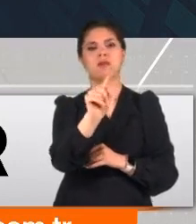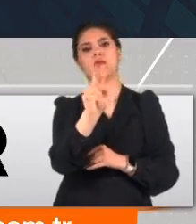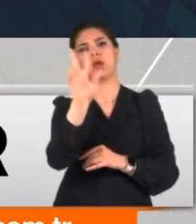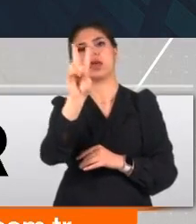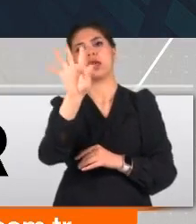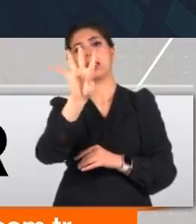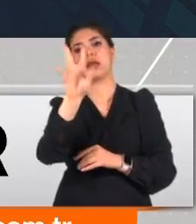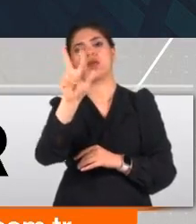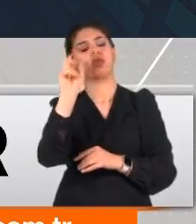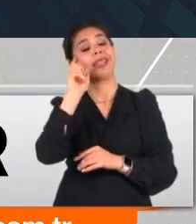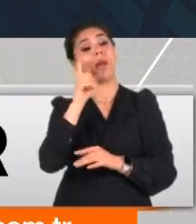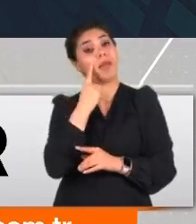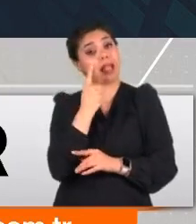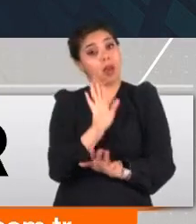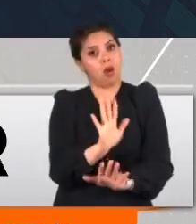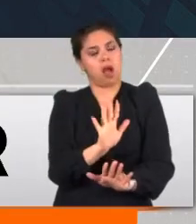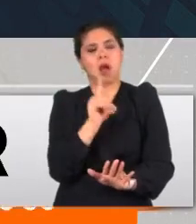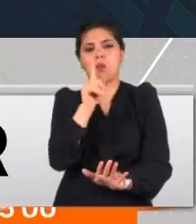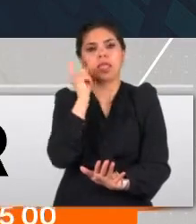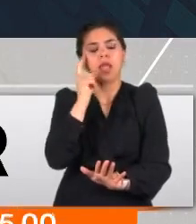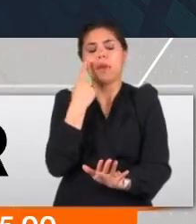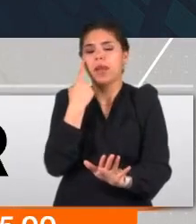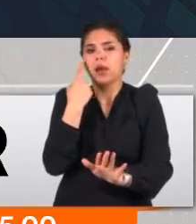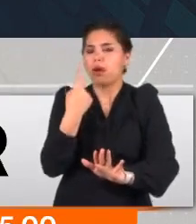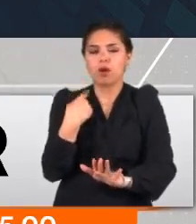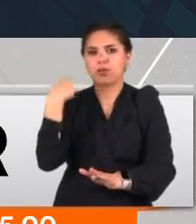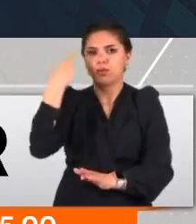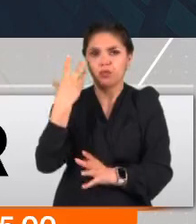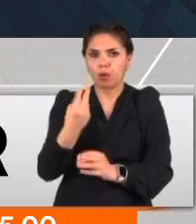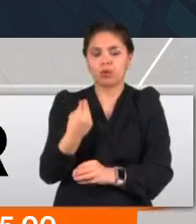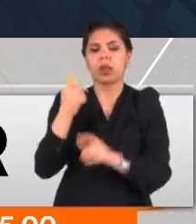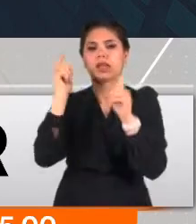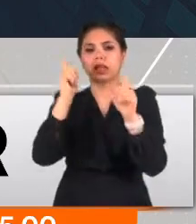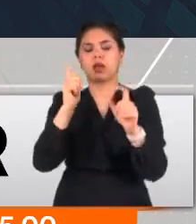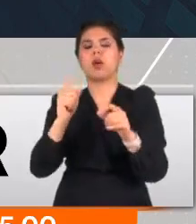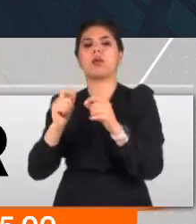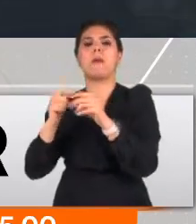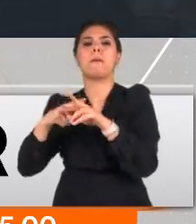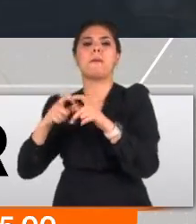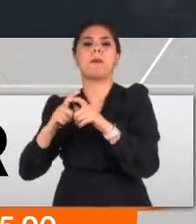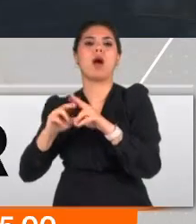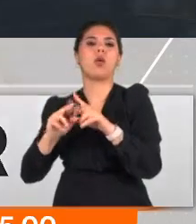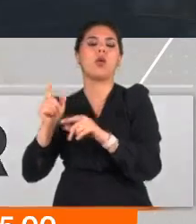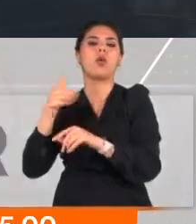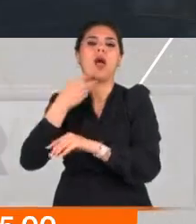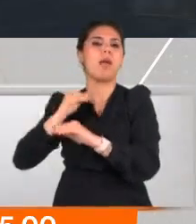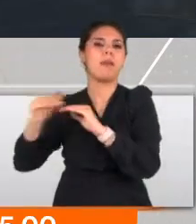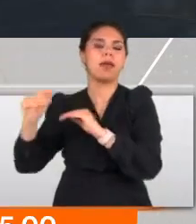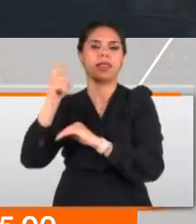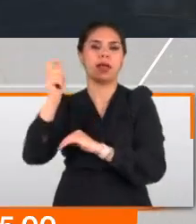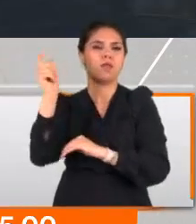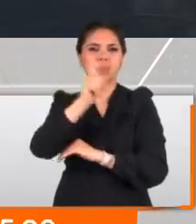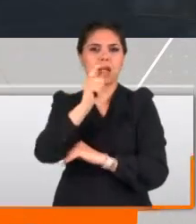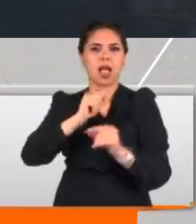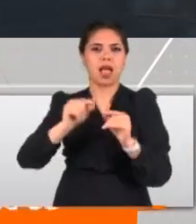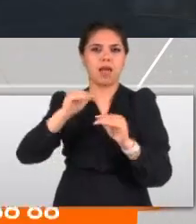%21.43 oldu tahmini. Dolayısıyla bu tahminden yola çıkarsak SSK ve Bağkur emeklilerinin Temmuz